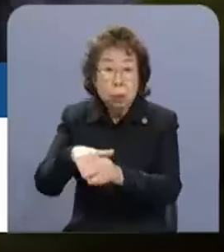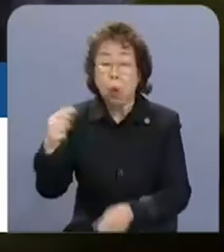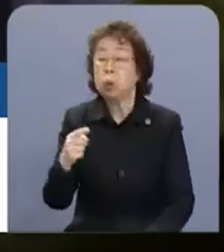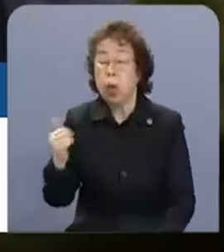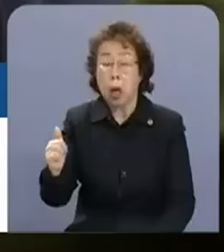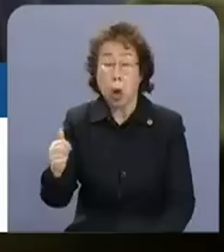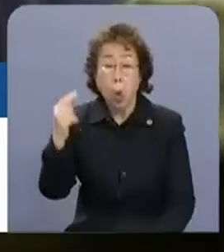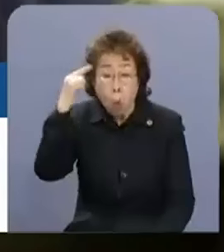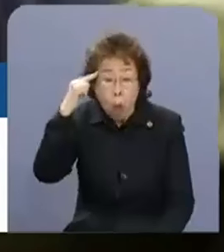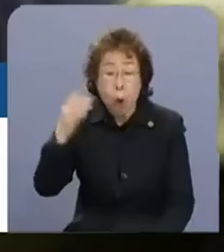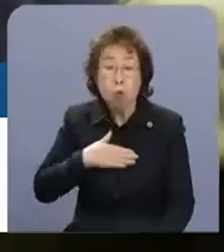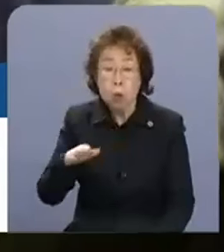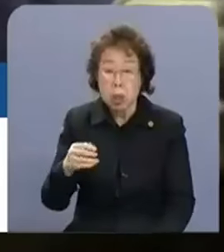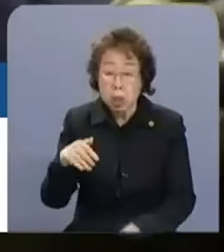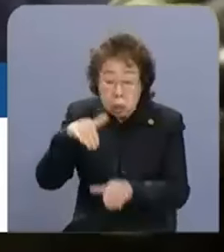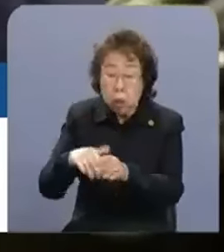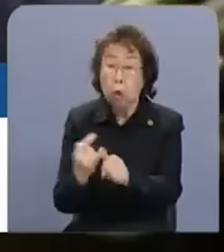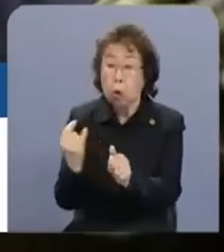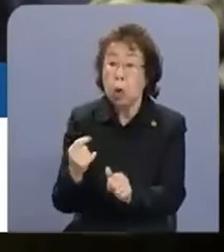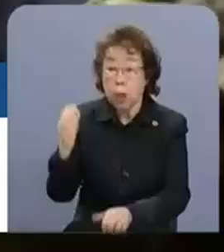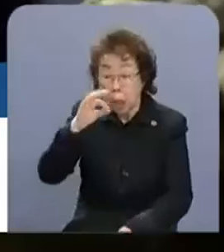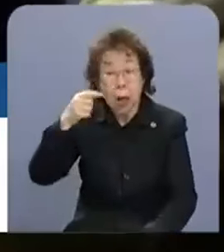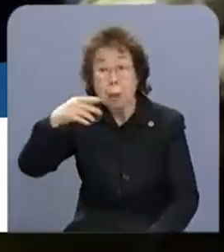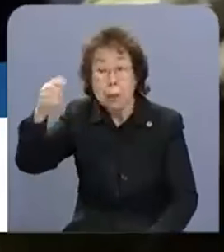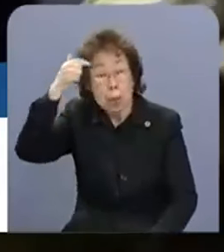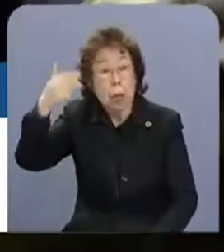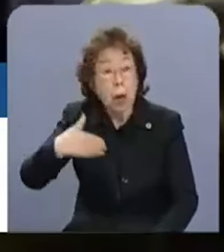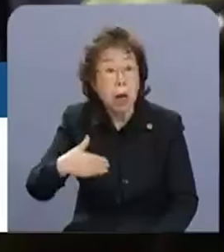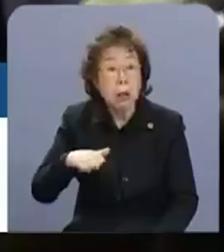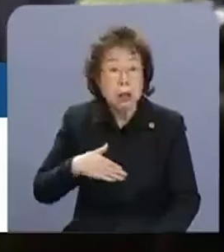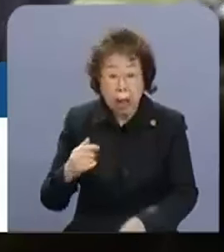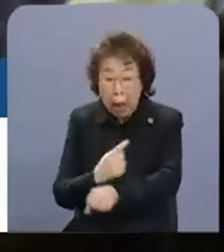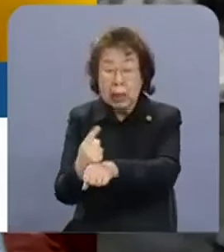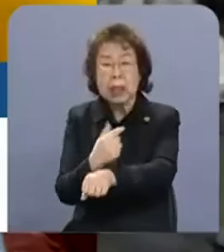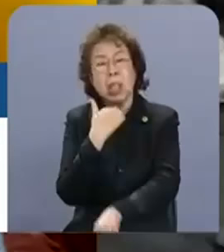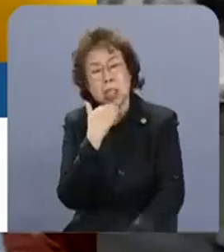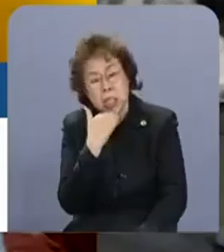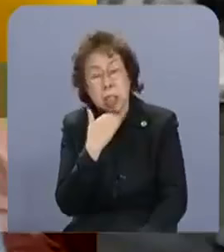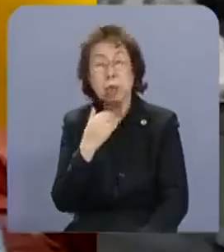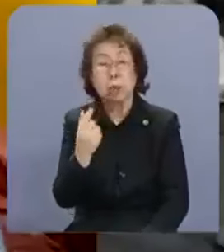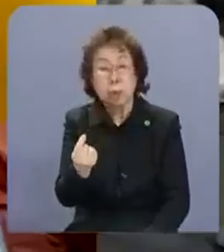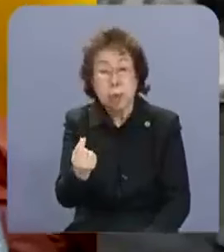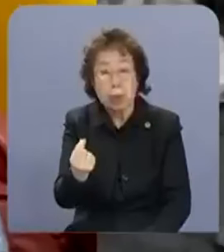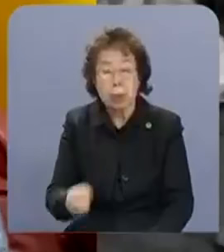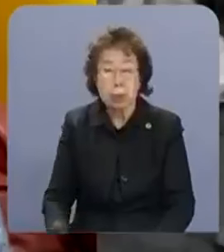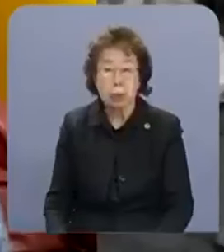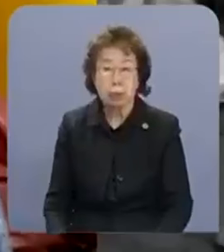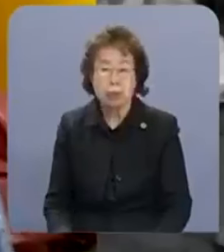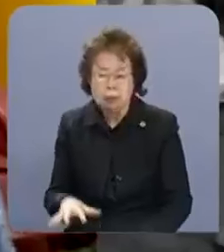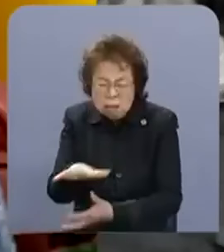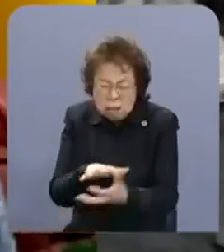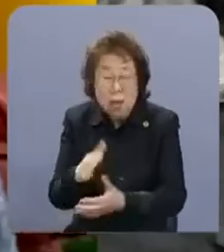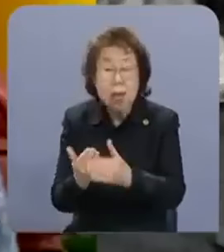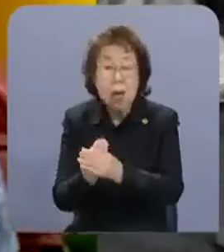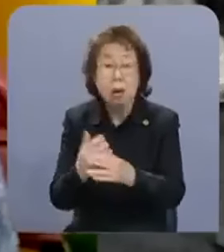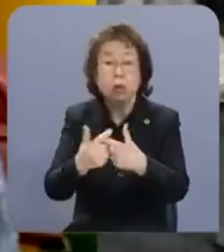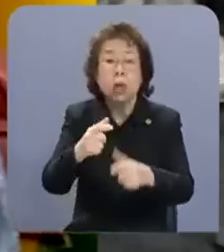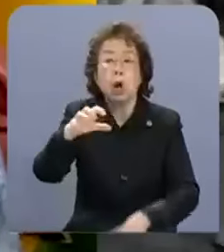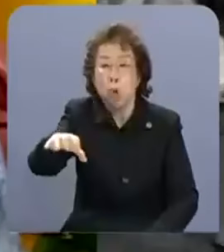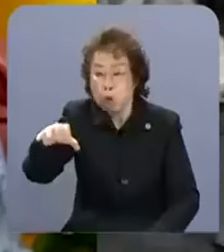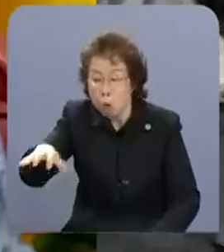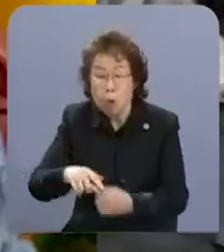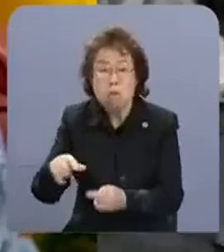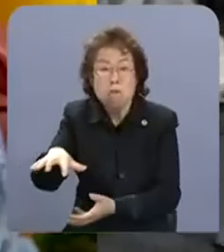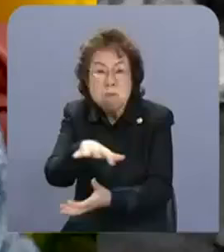우리 보러 선관위를 찾으라 그래요? 그러니까 여기 지금 한 시간 넘게 사람들 다 기다리고 있어요. 이 같은 소동은 부산 지역